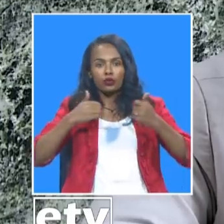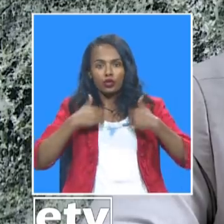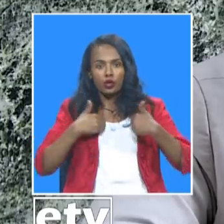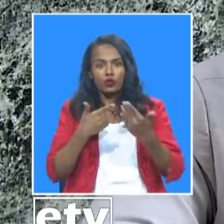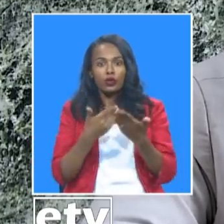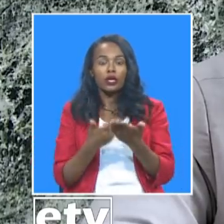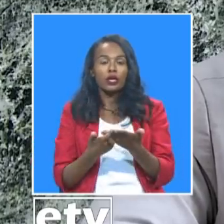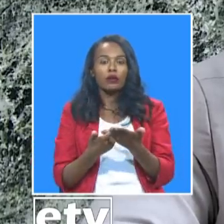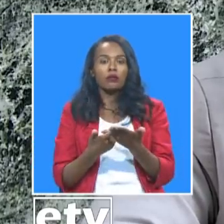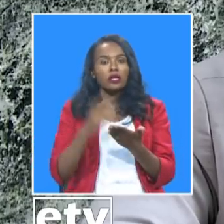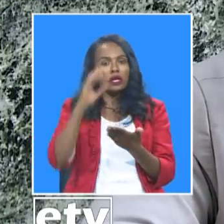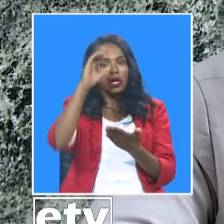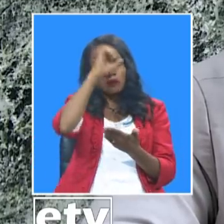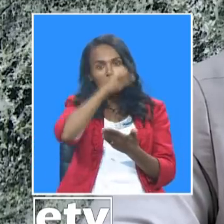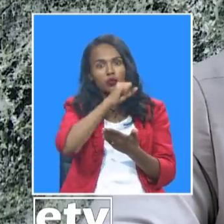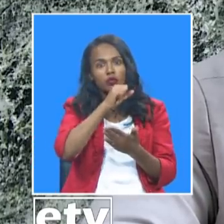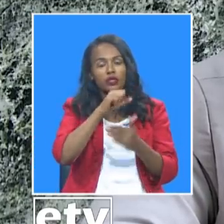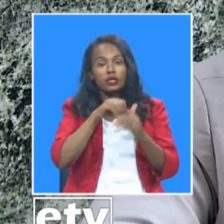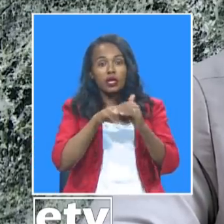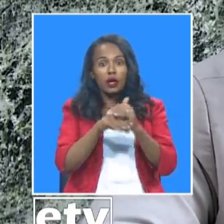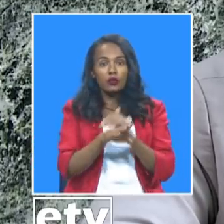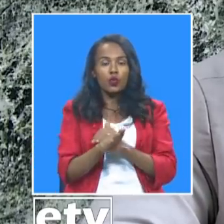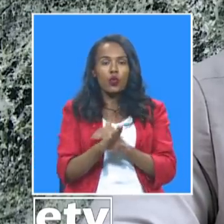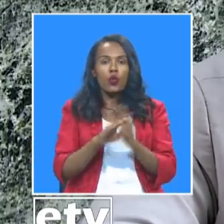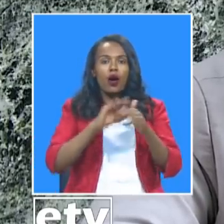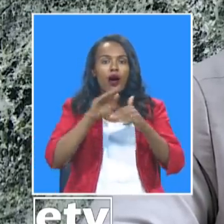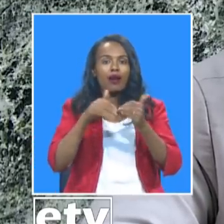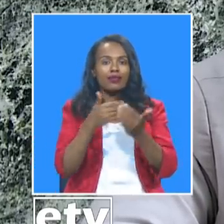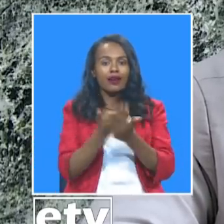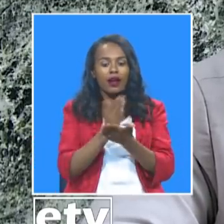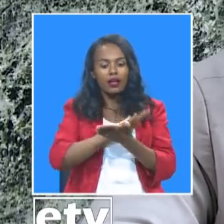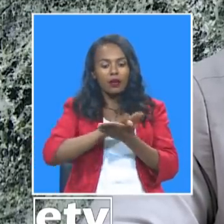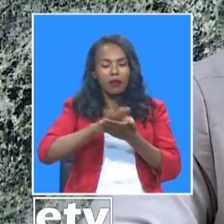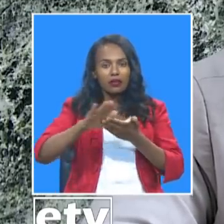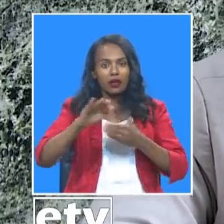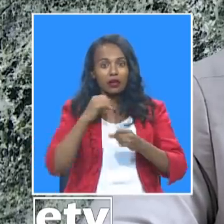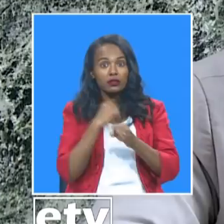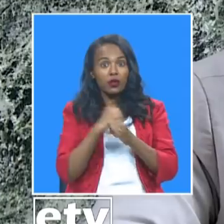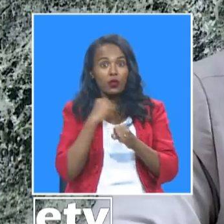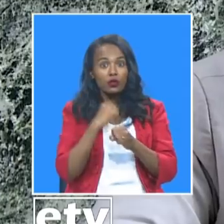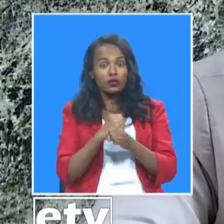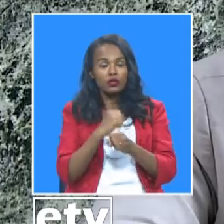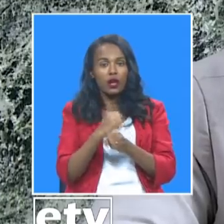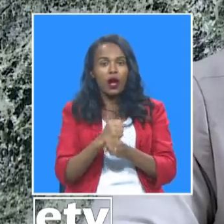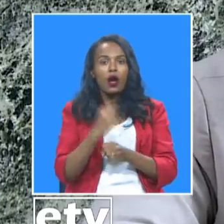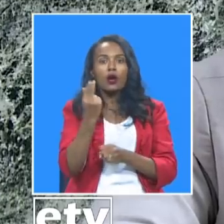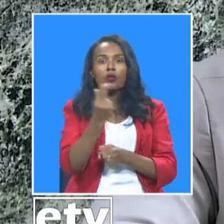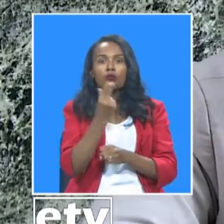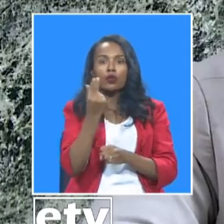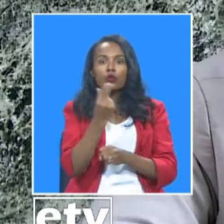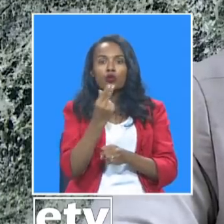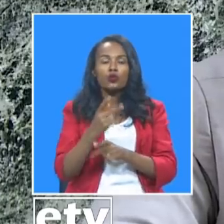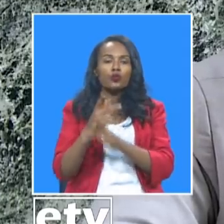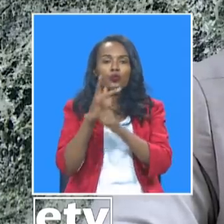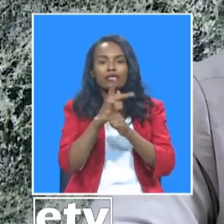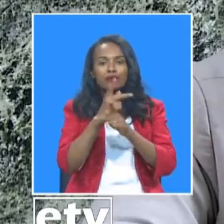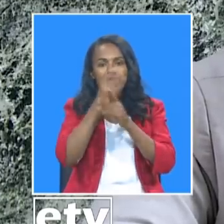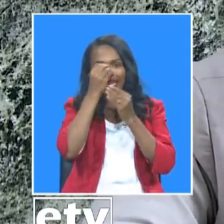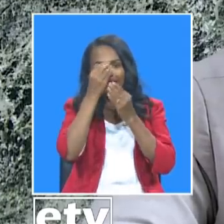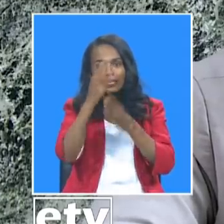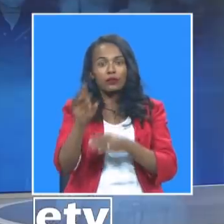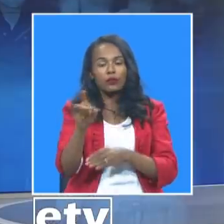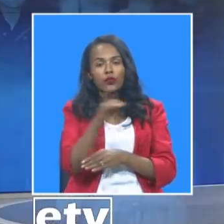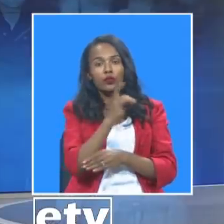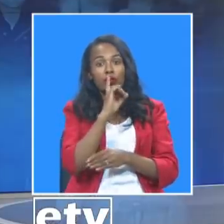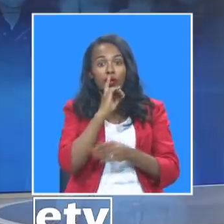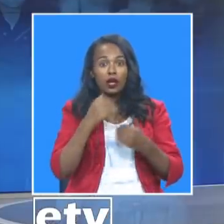እሱንም ከግምት ውስጥ ተገብቶ አጠቃላይ ማጣራ ስራው እንዲሰራ ቦርዱ በጥብቅ ያሳሰበበት ሁኔታ ነው ያለው።